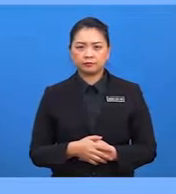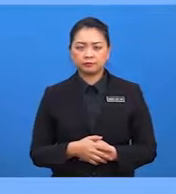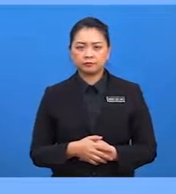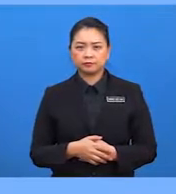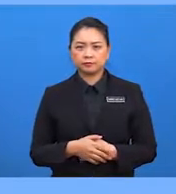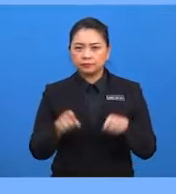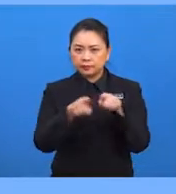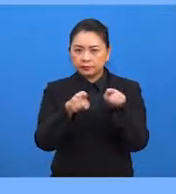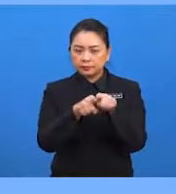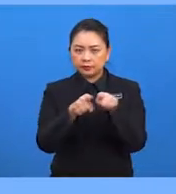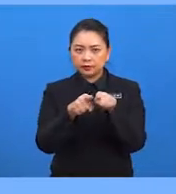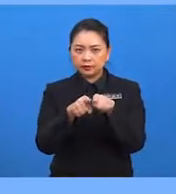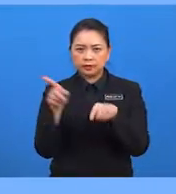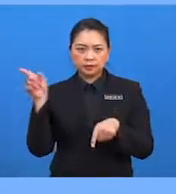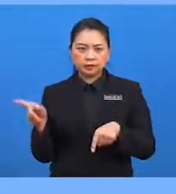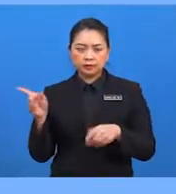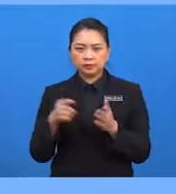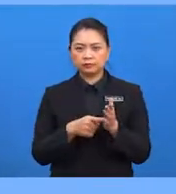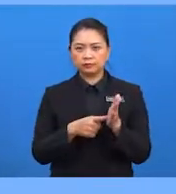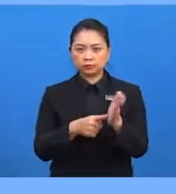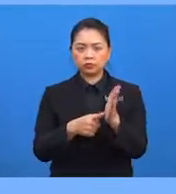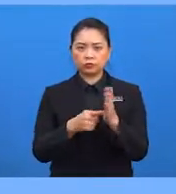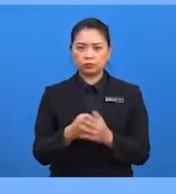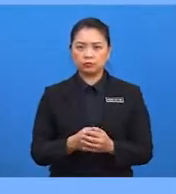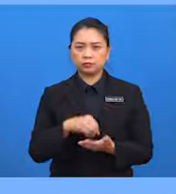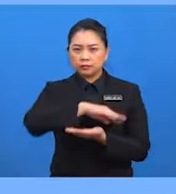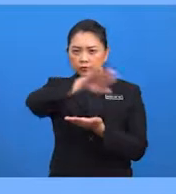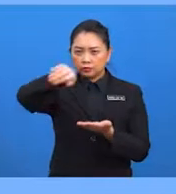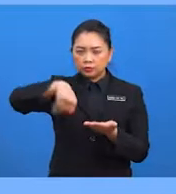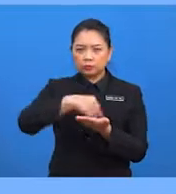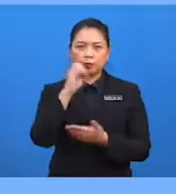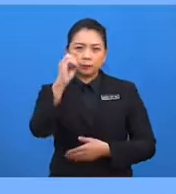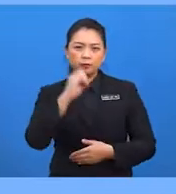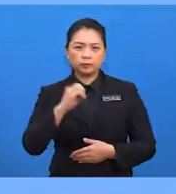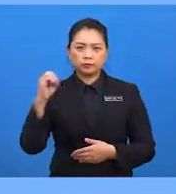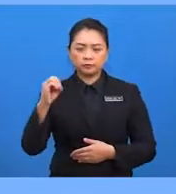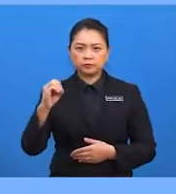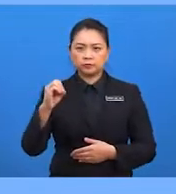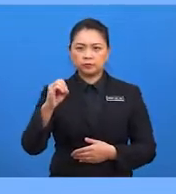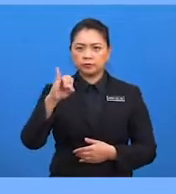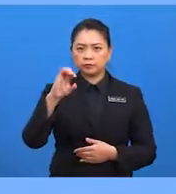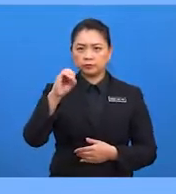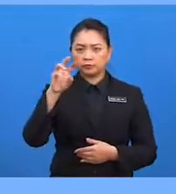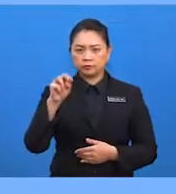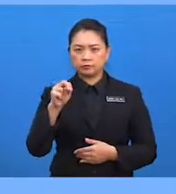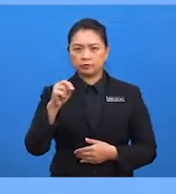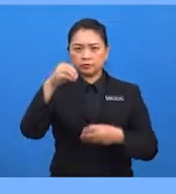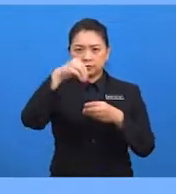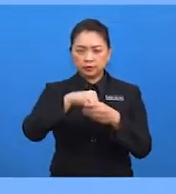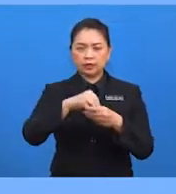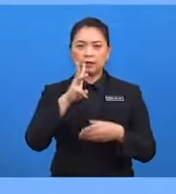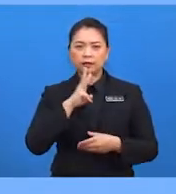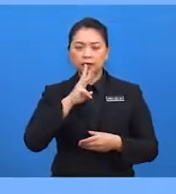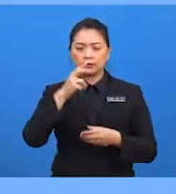Dari persamaan ion ini, semua molekul natrium hidroksida mengayun di dalam